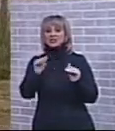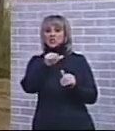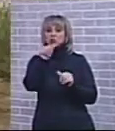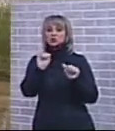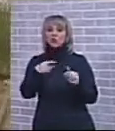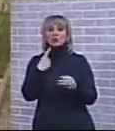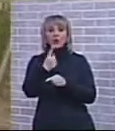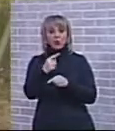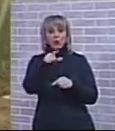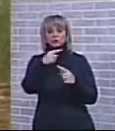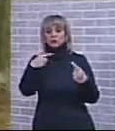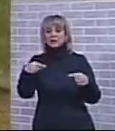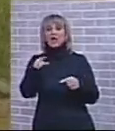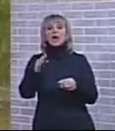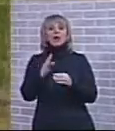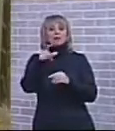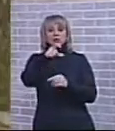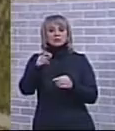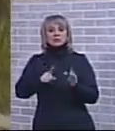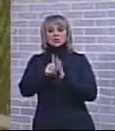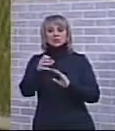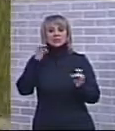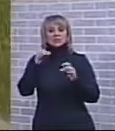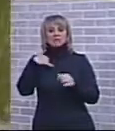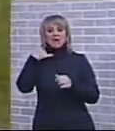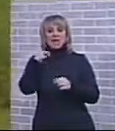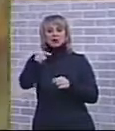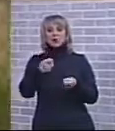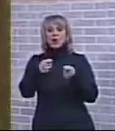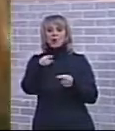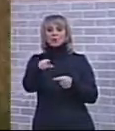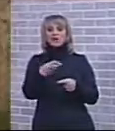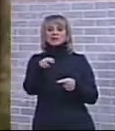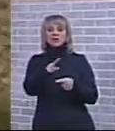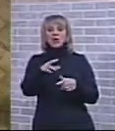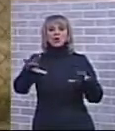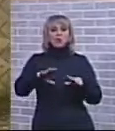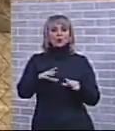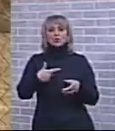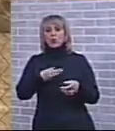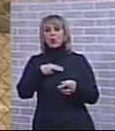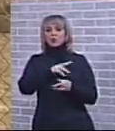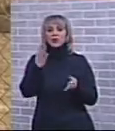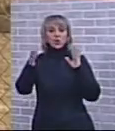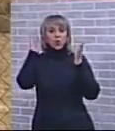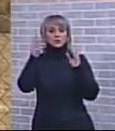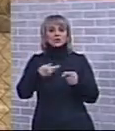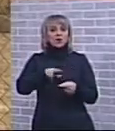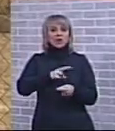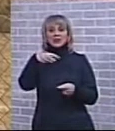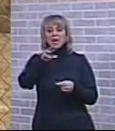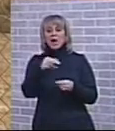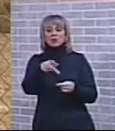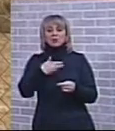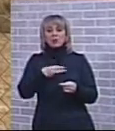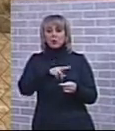могут и напугать. Посетители начинают бить тревогу. Звонят в руководство, там у вас там то лошади умерли, то ослики, то лабы, там